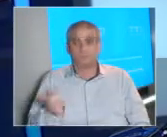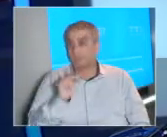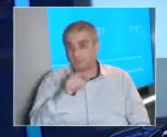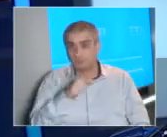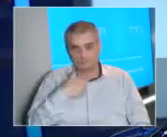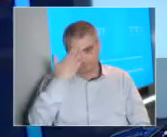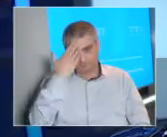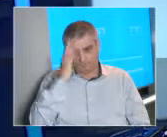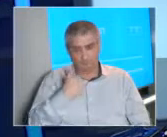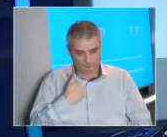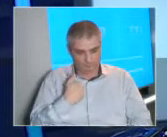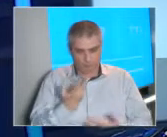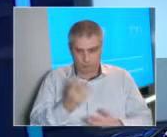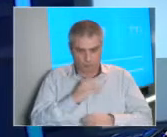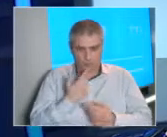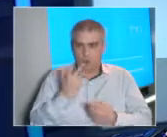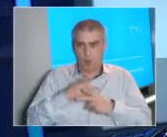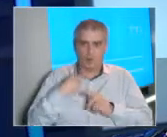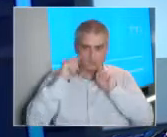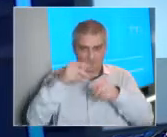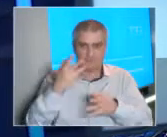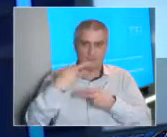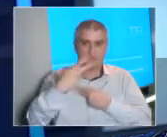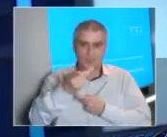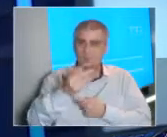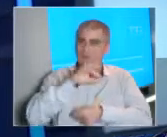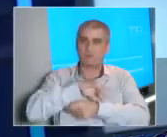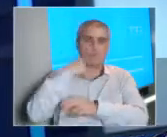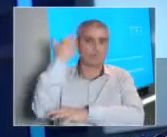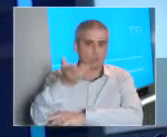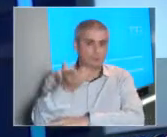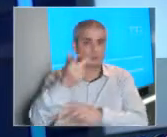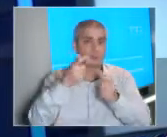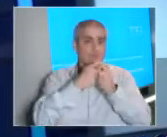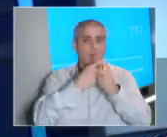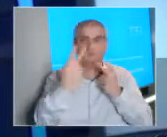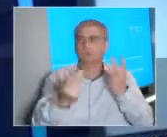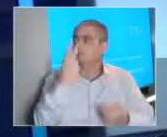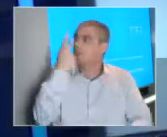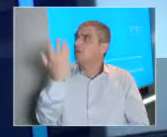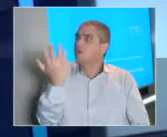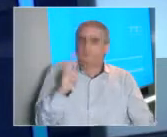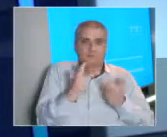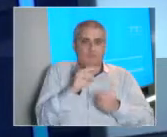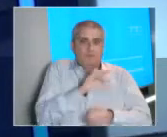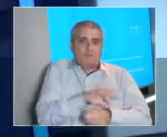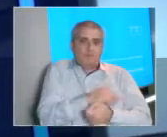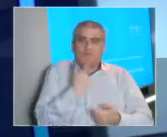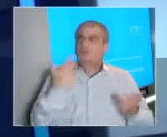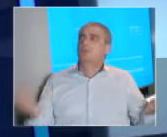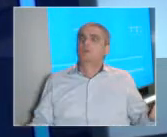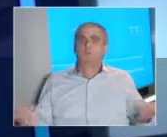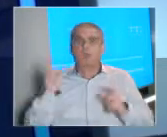הזה, שאנחנו מכירים אותו גם כמטופלים, גם כשאנחנו מגיעים למיון ולמרפאות החוץ ומהמחלקות האשפוז, אתה מסתכל על הצוות הרפואי, ואתה אומר,